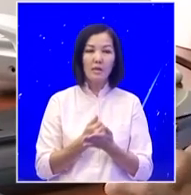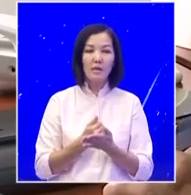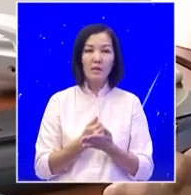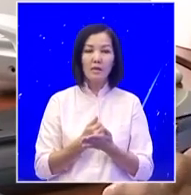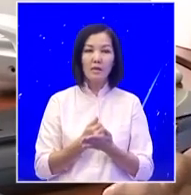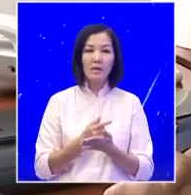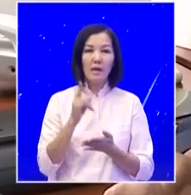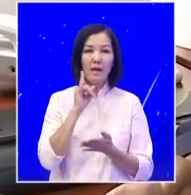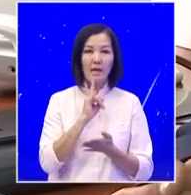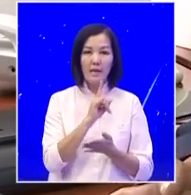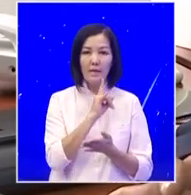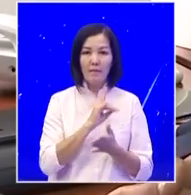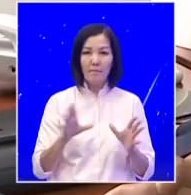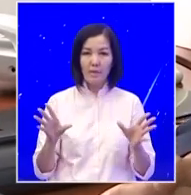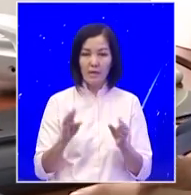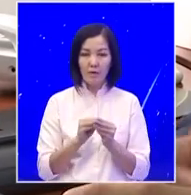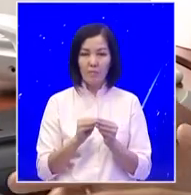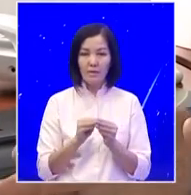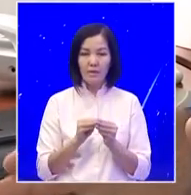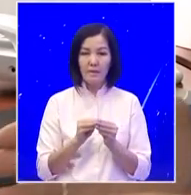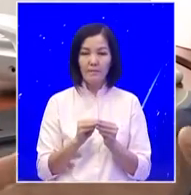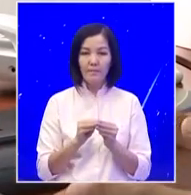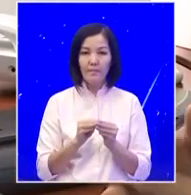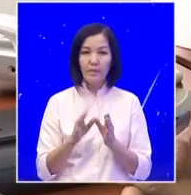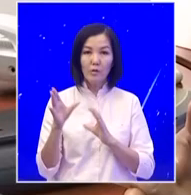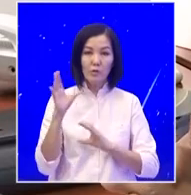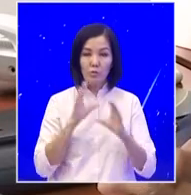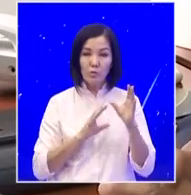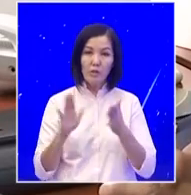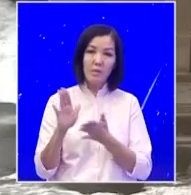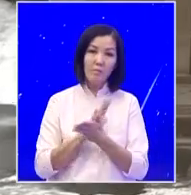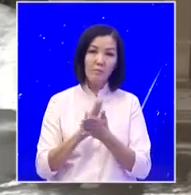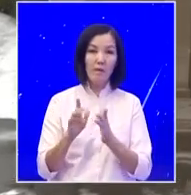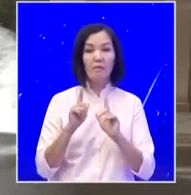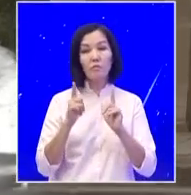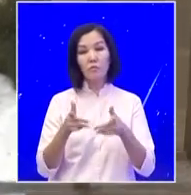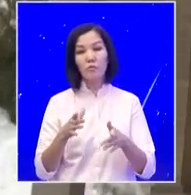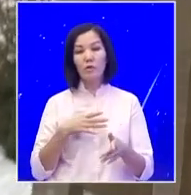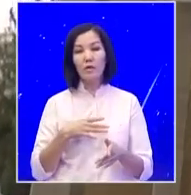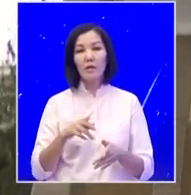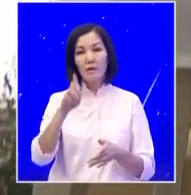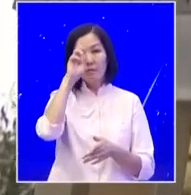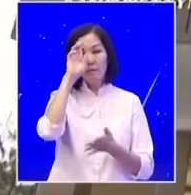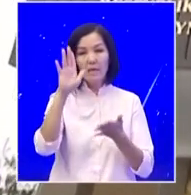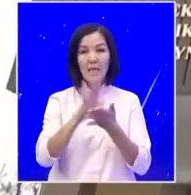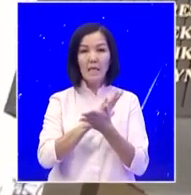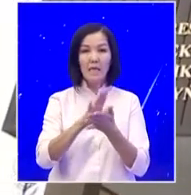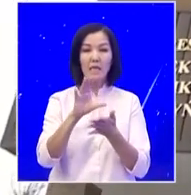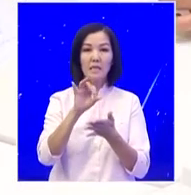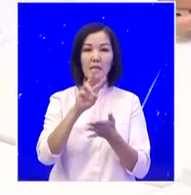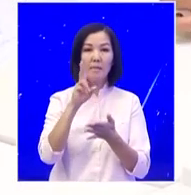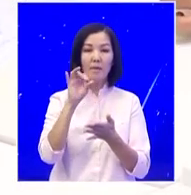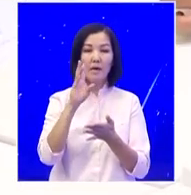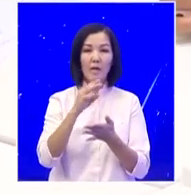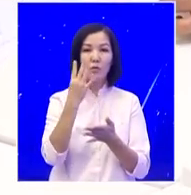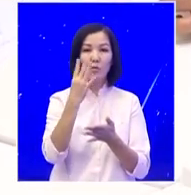осы академияның студенті, магистранты атанып отырмыз. Мемлекеттік грантты өңірімізде Самғат Тарақов сияқты